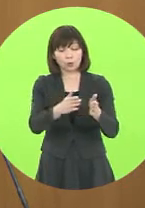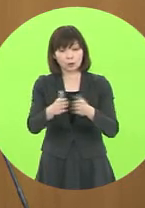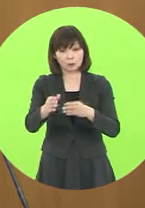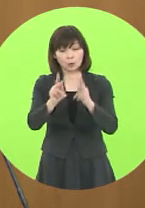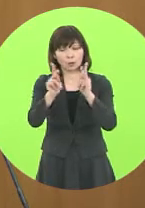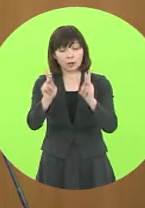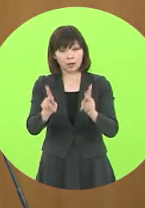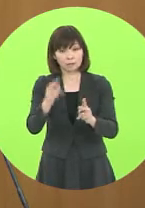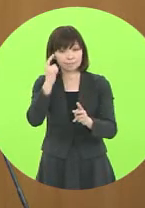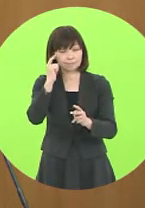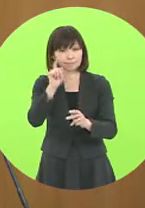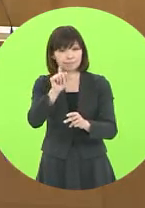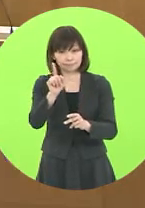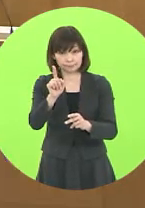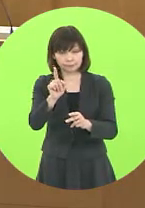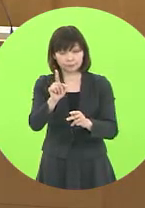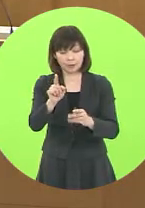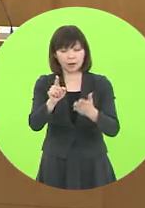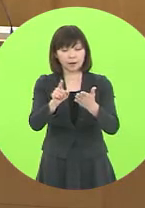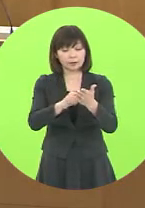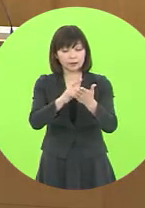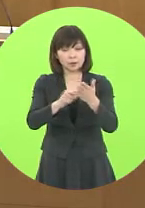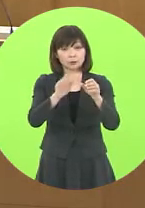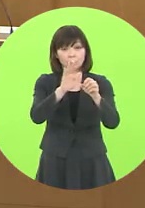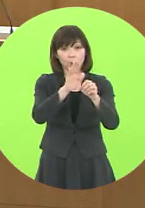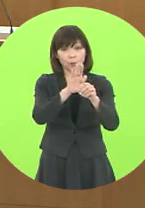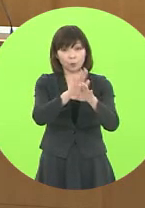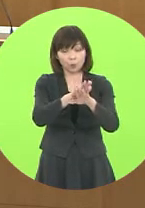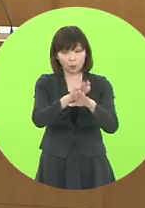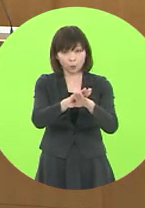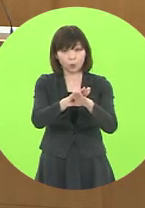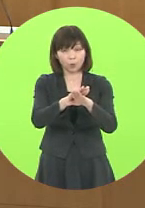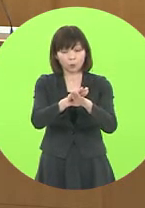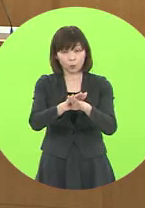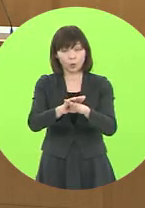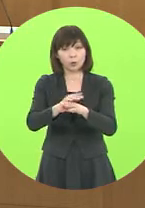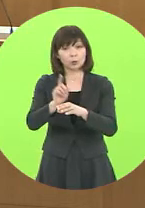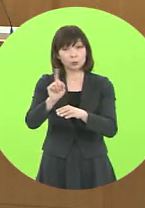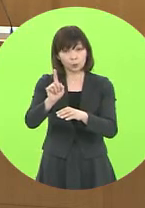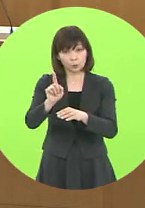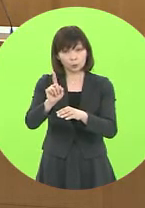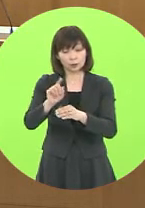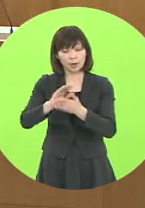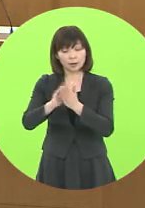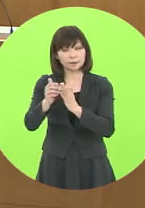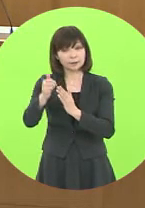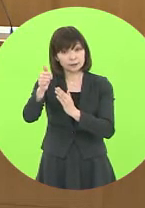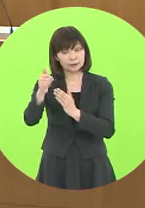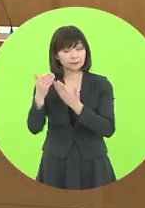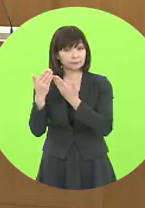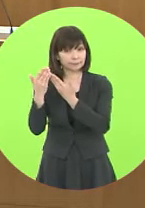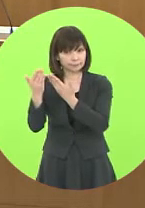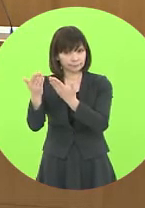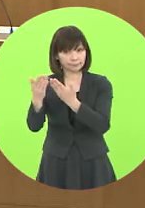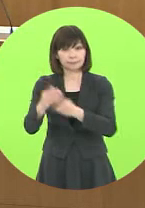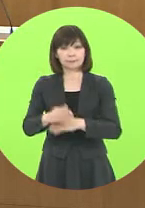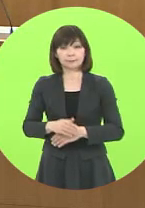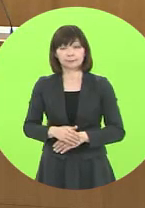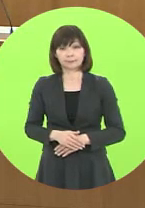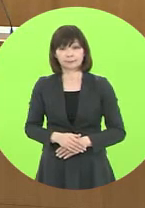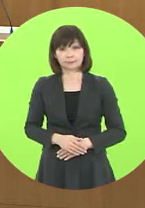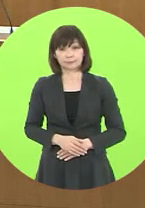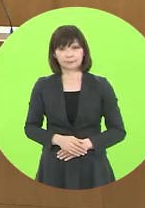し、その解決に向け県として今後どのように取り組んでいこうとしているのか、知事の決意をお伺いいたします